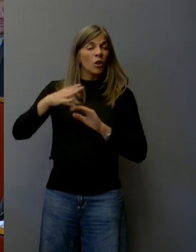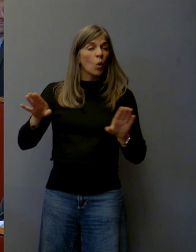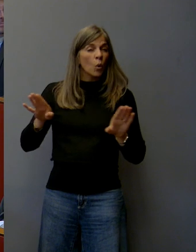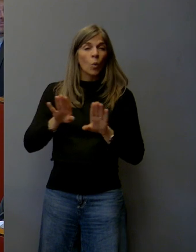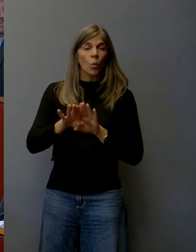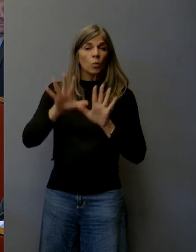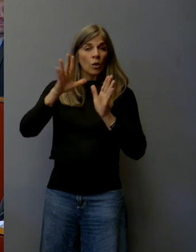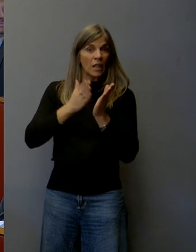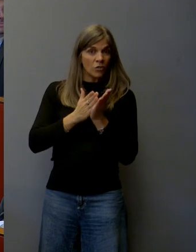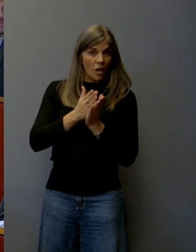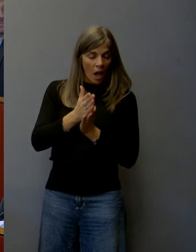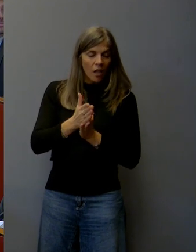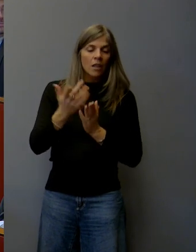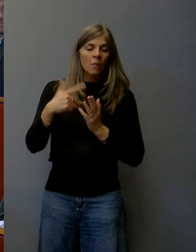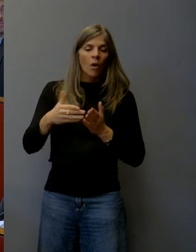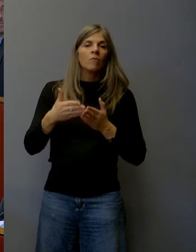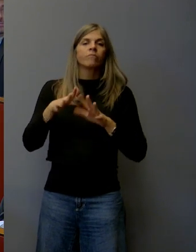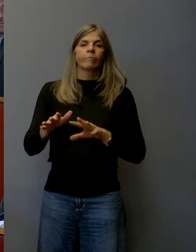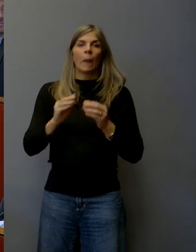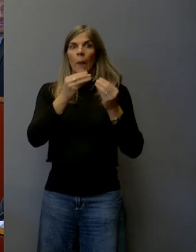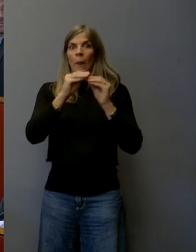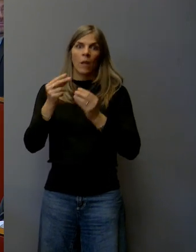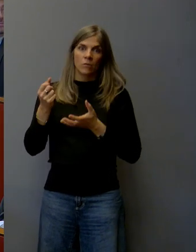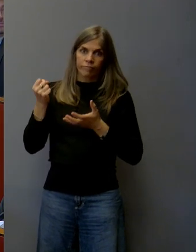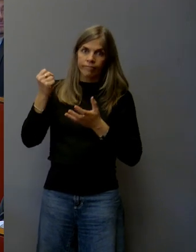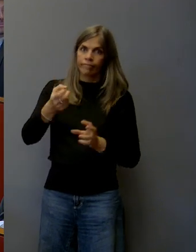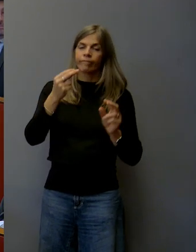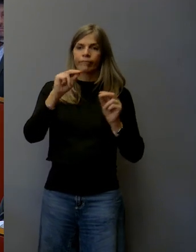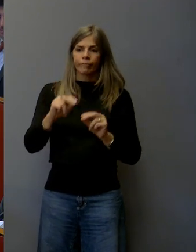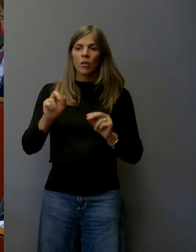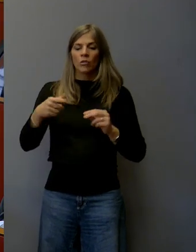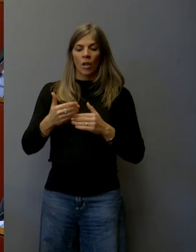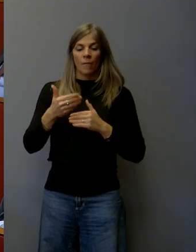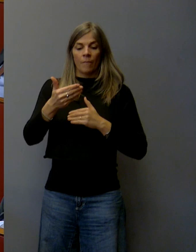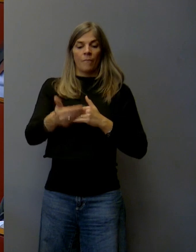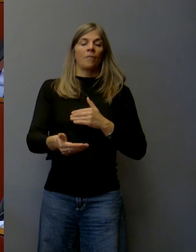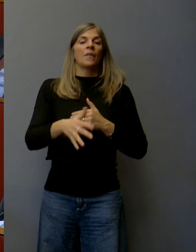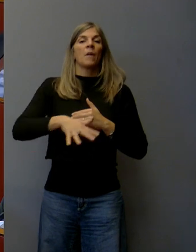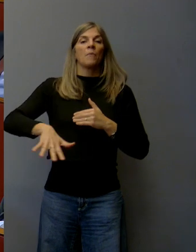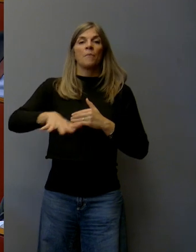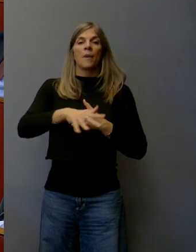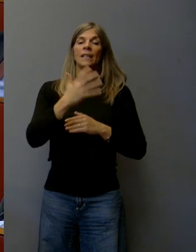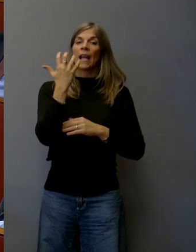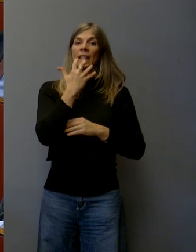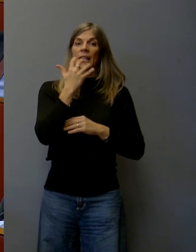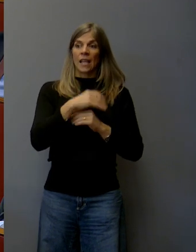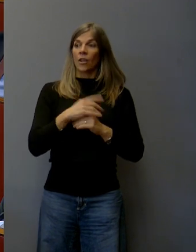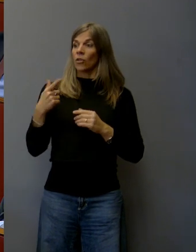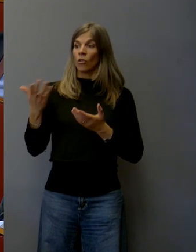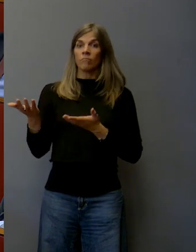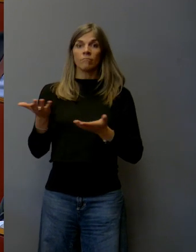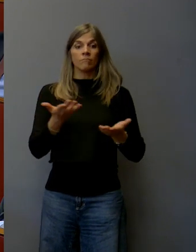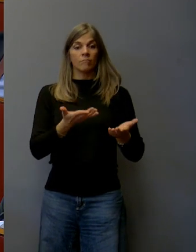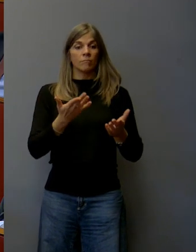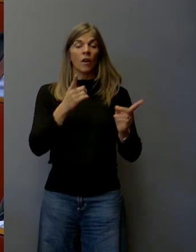affaccia il parco si accede da via Venezia a faccia su piazza Di e vi invito a fare andare a fare